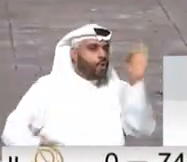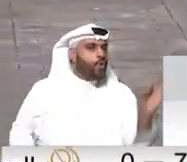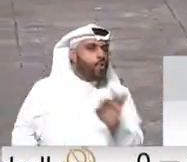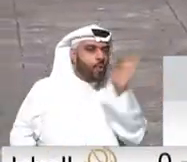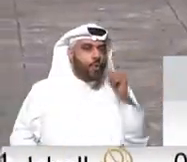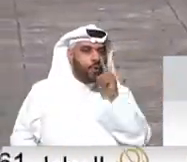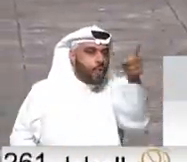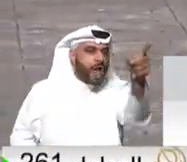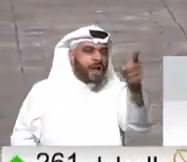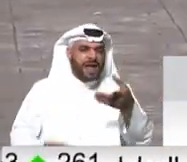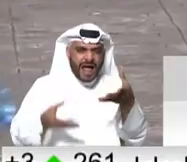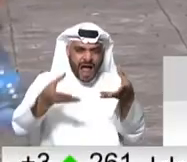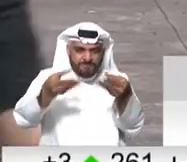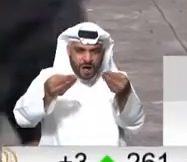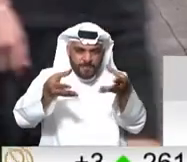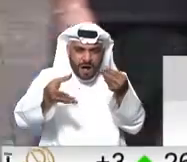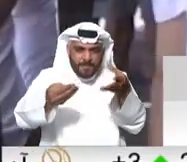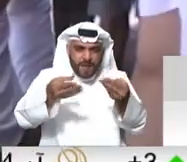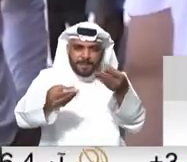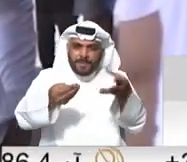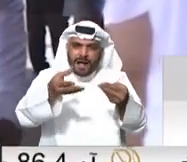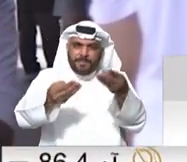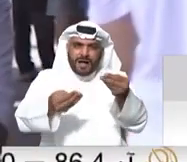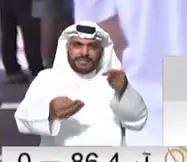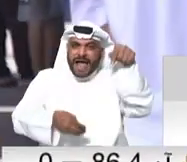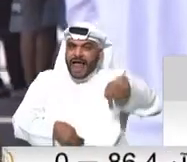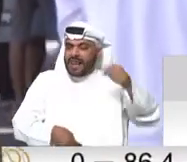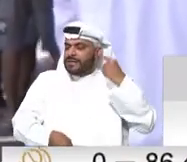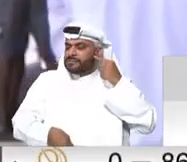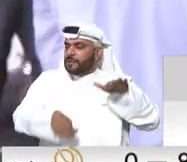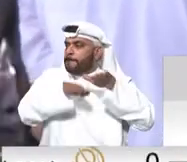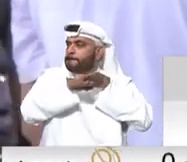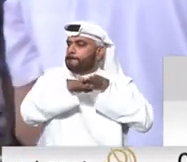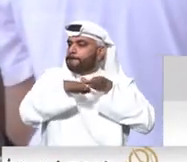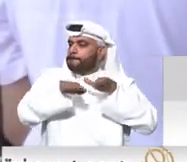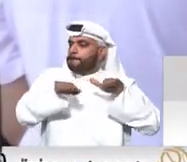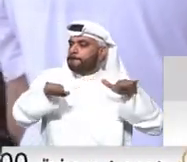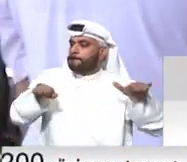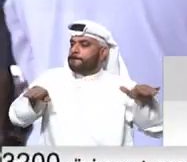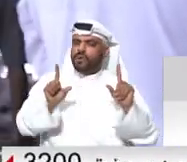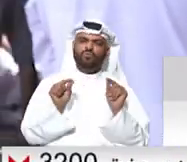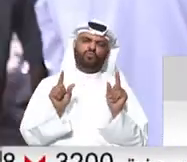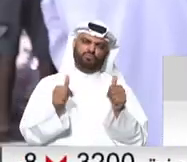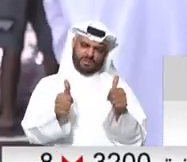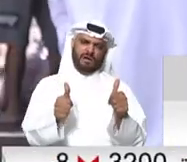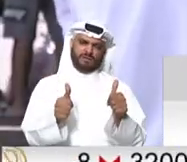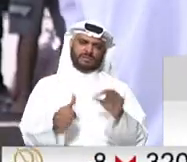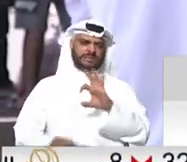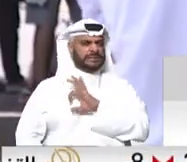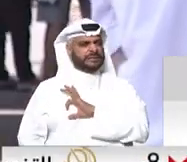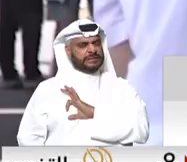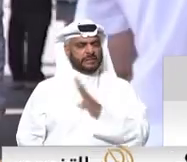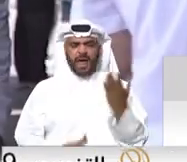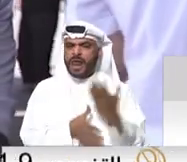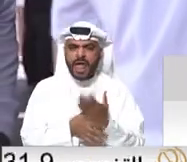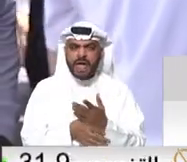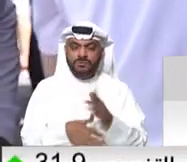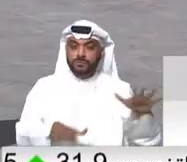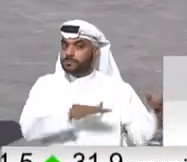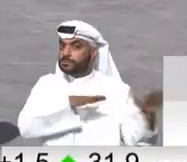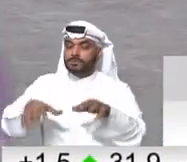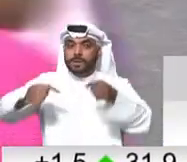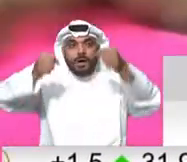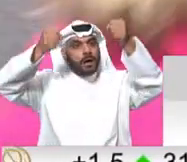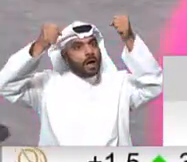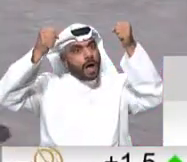الحياة تدريجيا لمدينة مراكش، وإن كان التفاؤل يسود بعضا من سكان المدينة لكي تعود لسابق عهدها، إلا